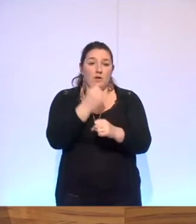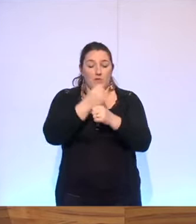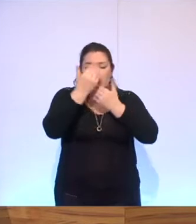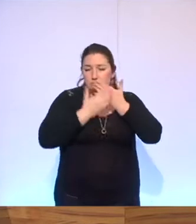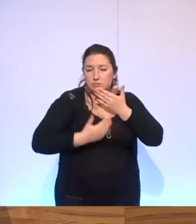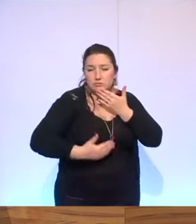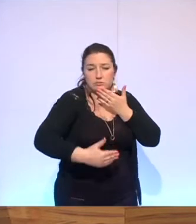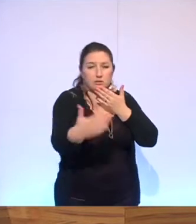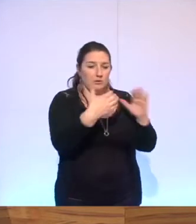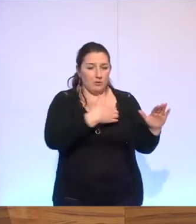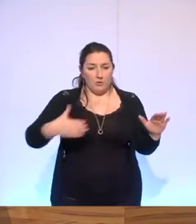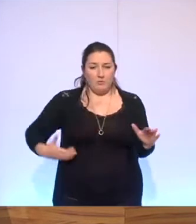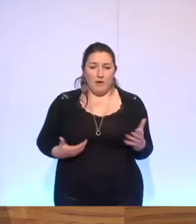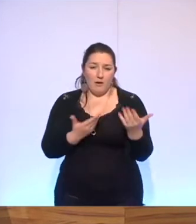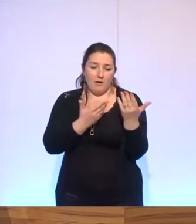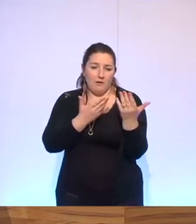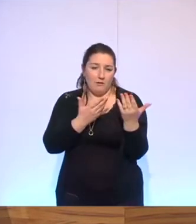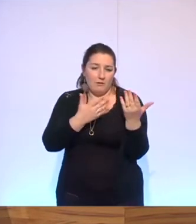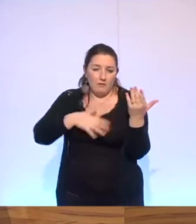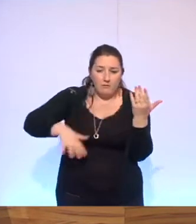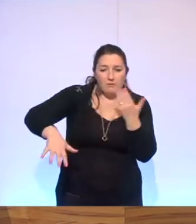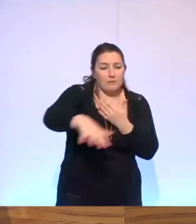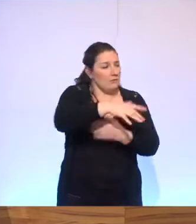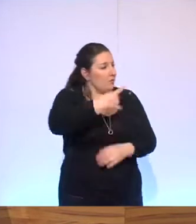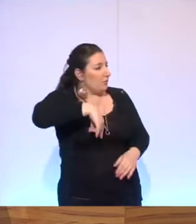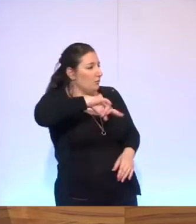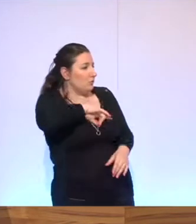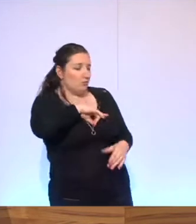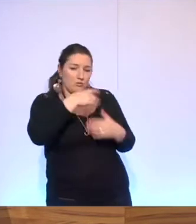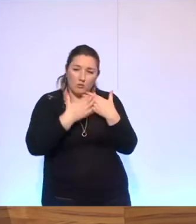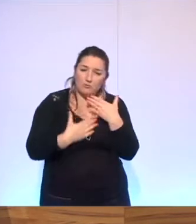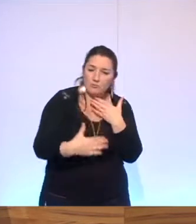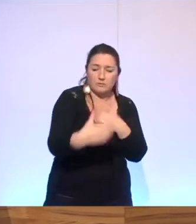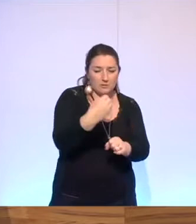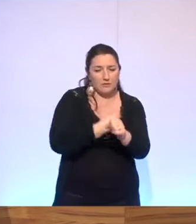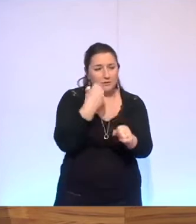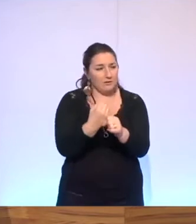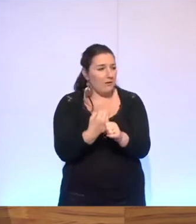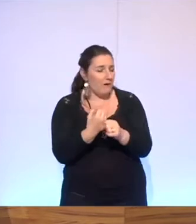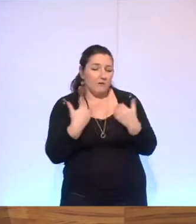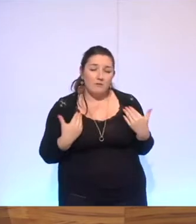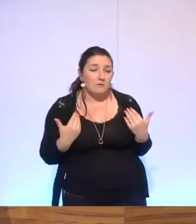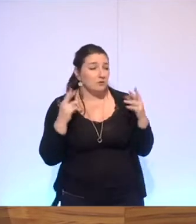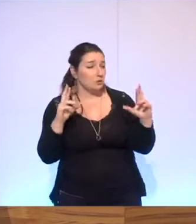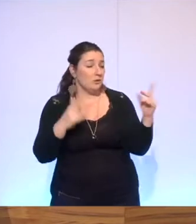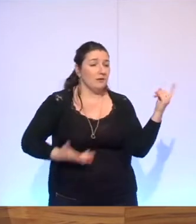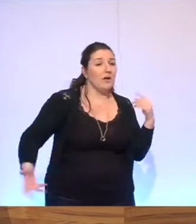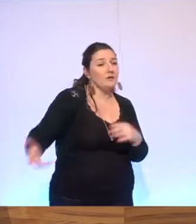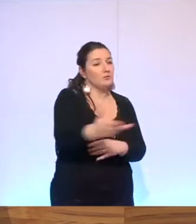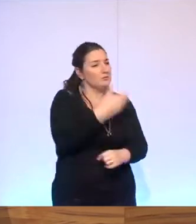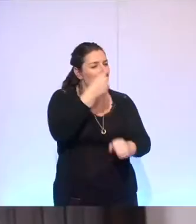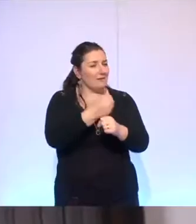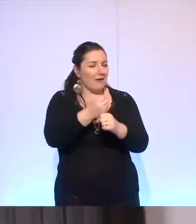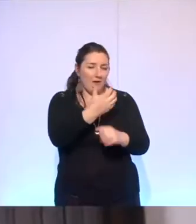élire, il me reste à souhaiter à toutes et à tous un travail des plus féconds, qui s'exécute dans le calme et la